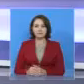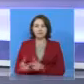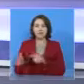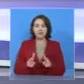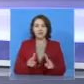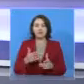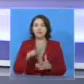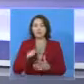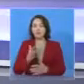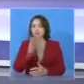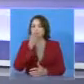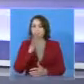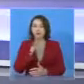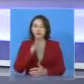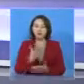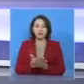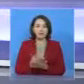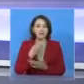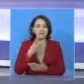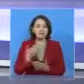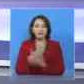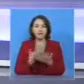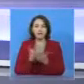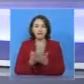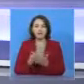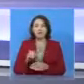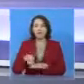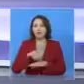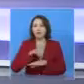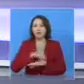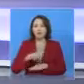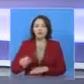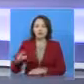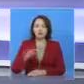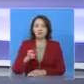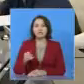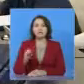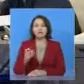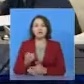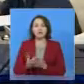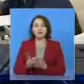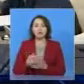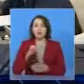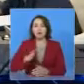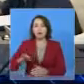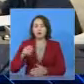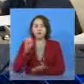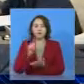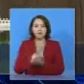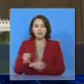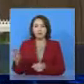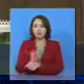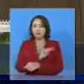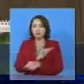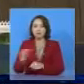Подготовку к предстоящему отопительному сезону обсудили на совещании под председательством главы региона Ундасына Уразалина. По области должно быть